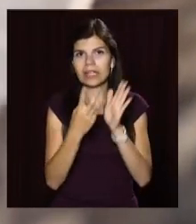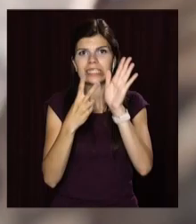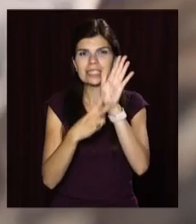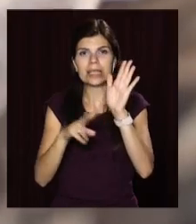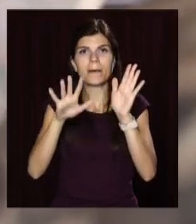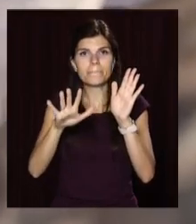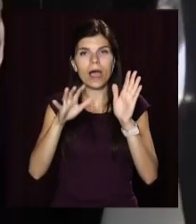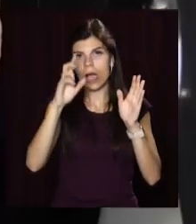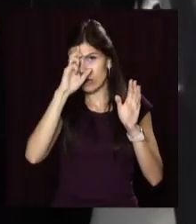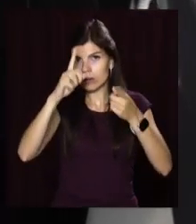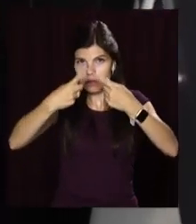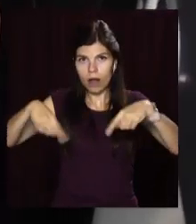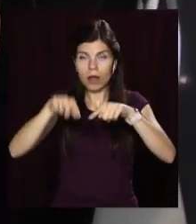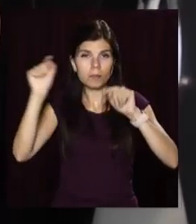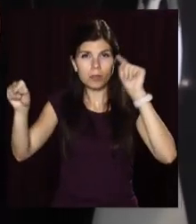країнах.